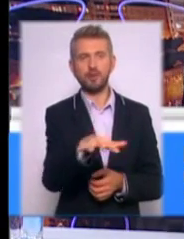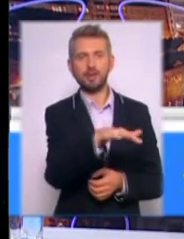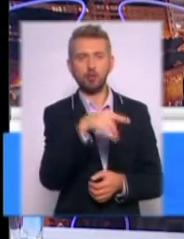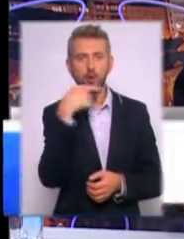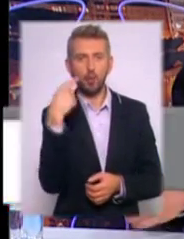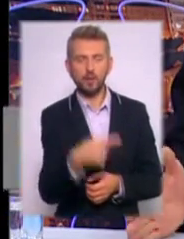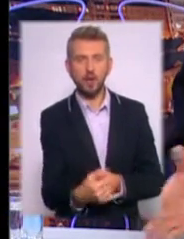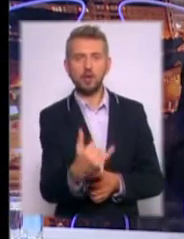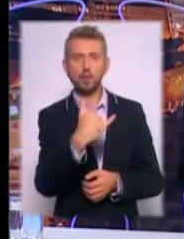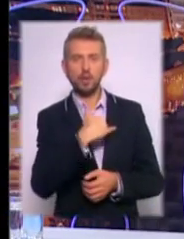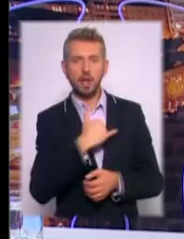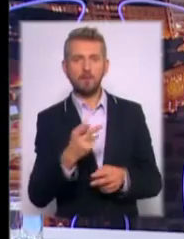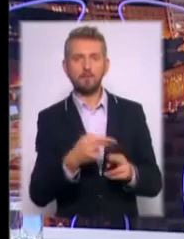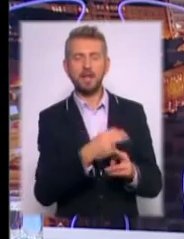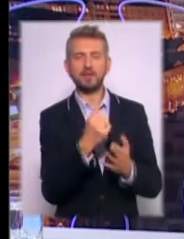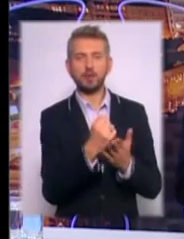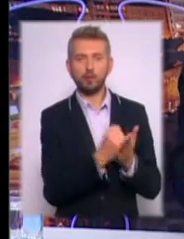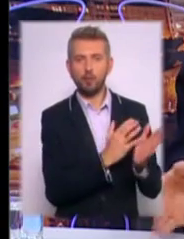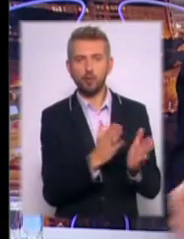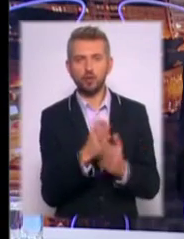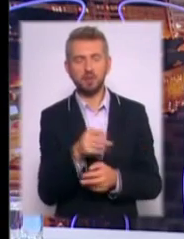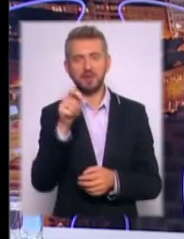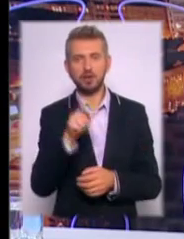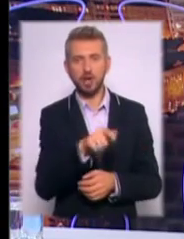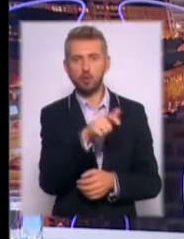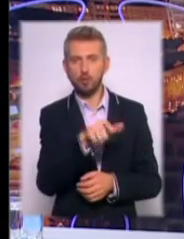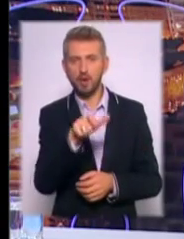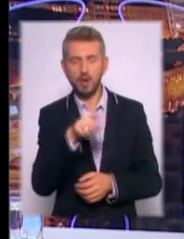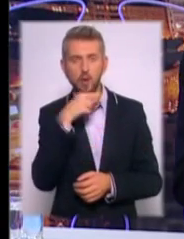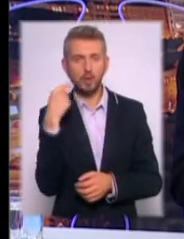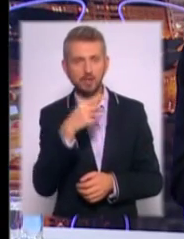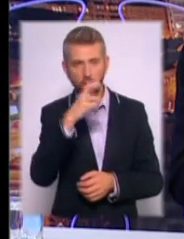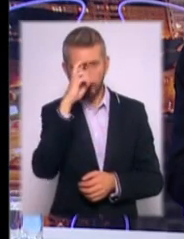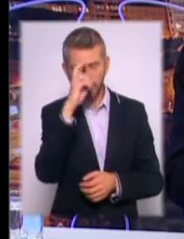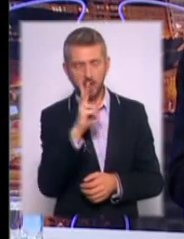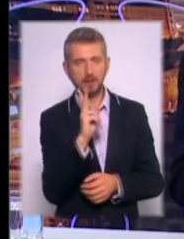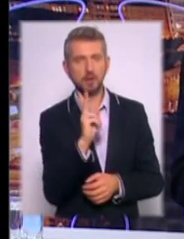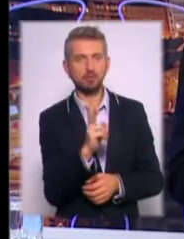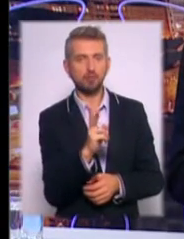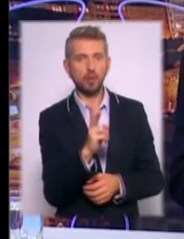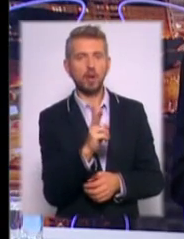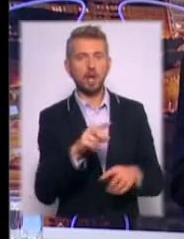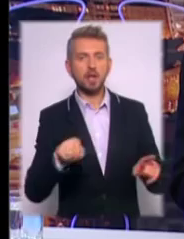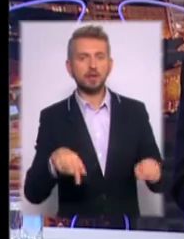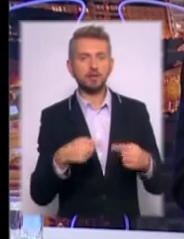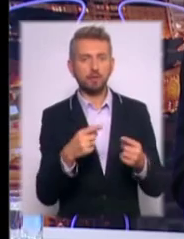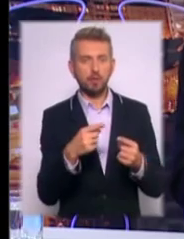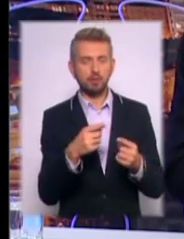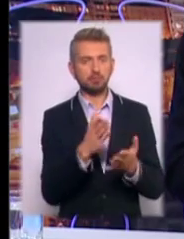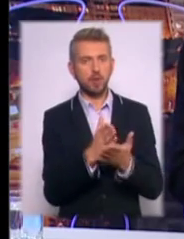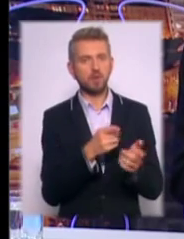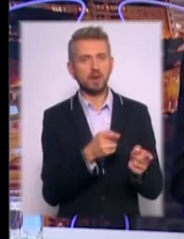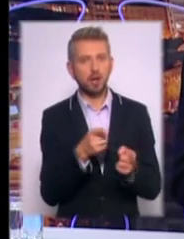до нас в безвізовому режимі заїжджають громадяни Російської Федерації, які створюють певні загрози